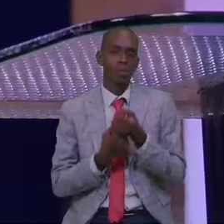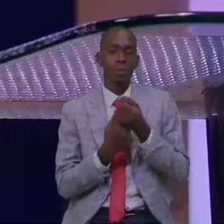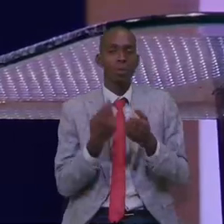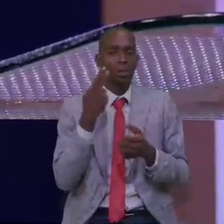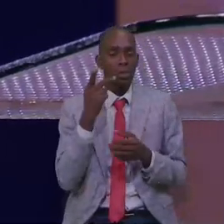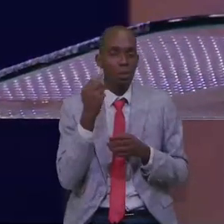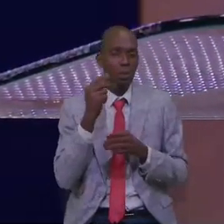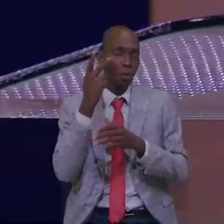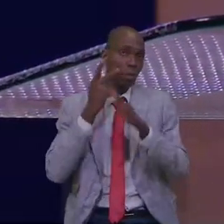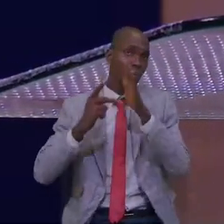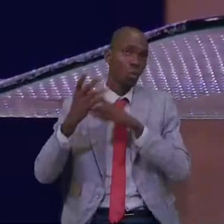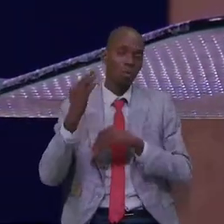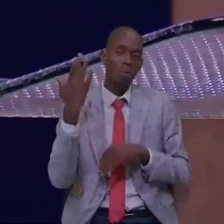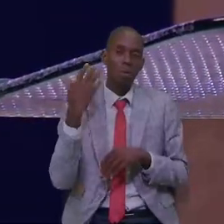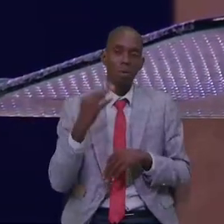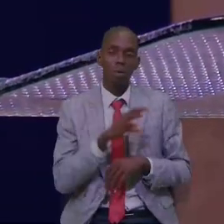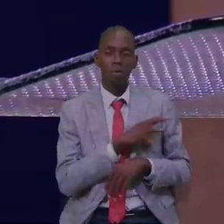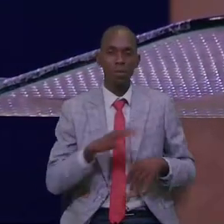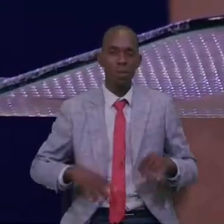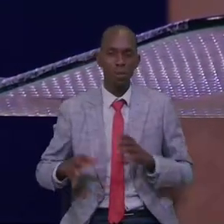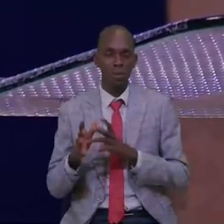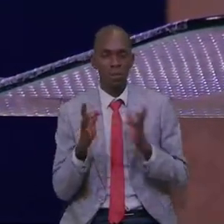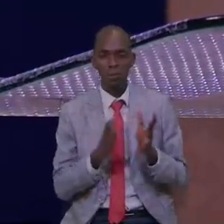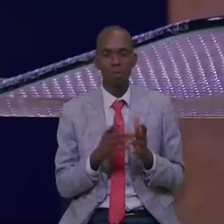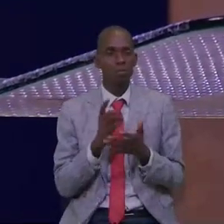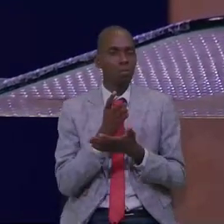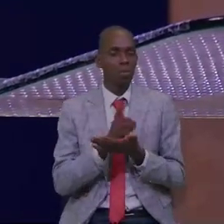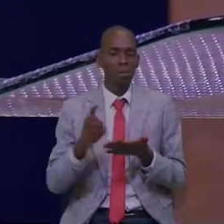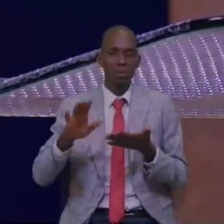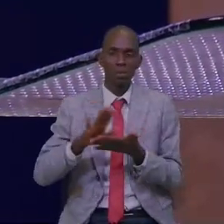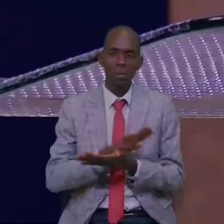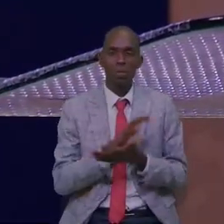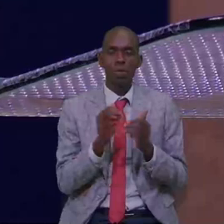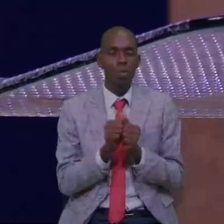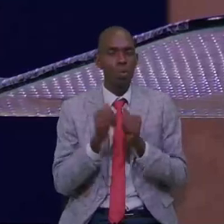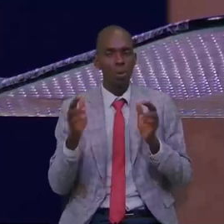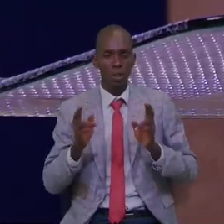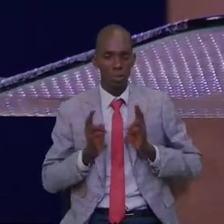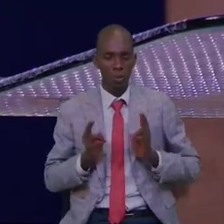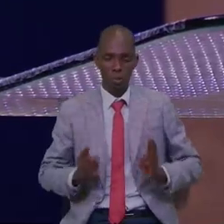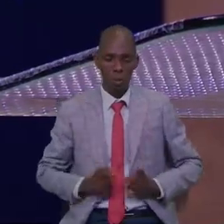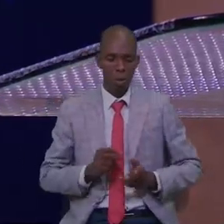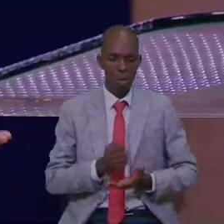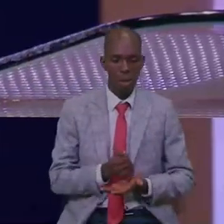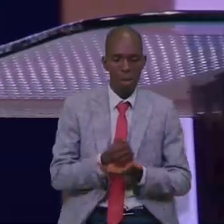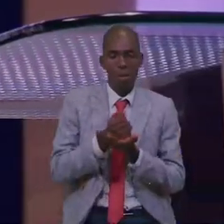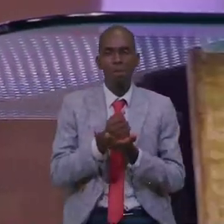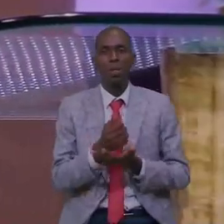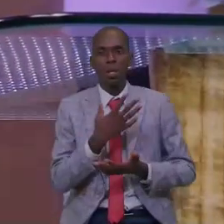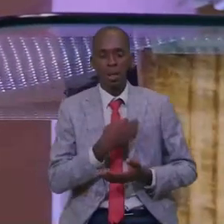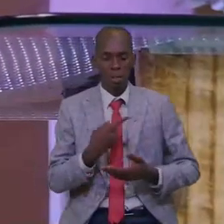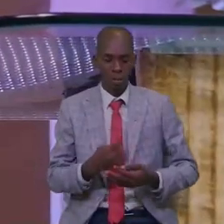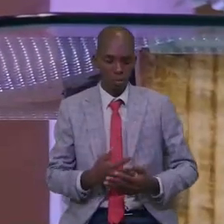vu, la prophétie de Jésus-Christ est surnaturelle. Sa naissance virginale est surnaturelle, sans le secours